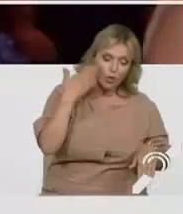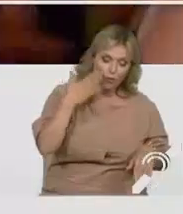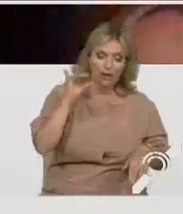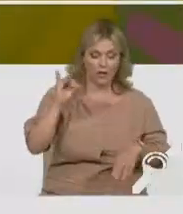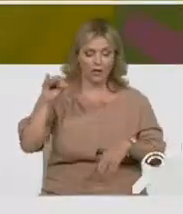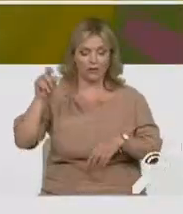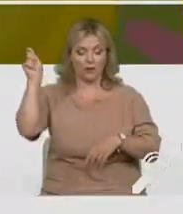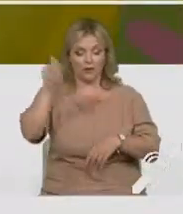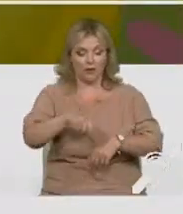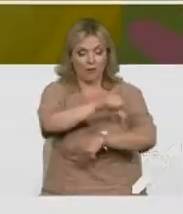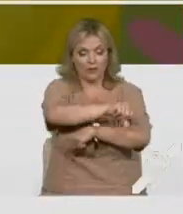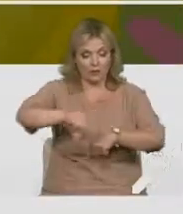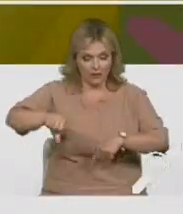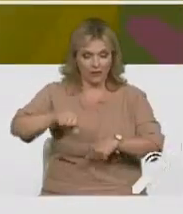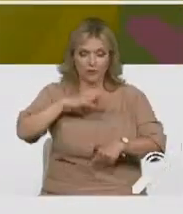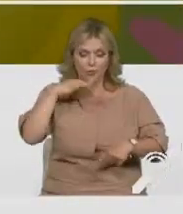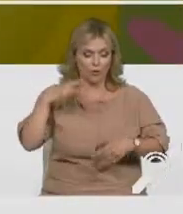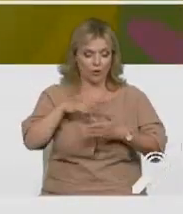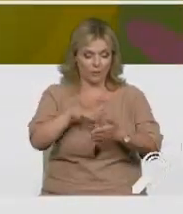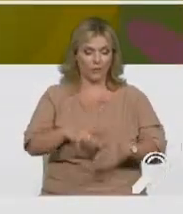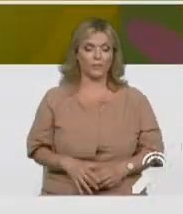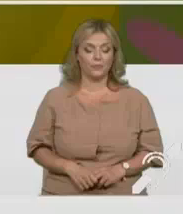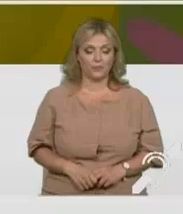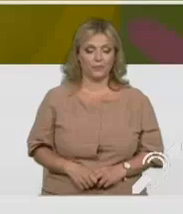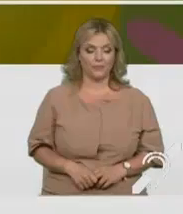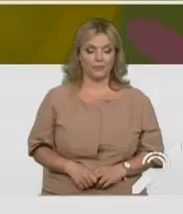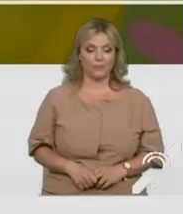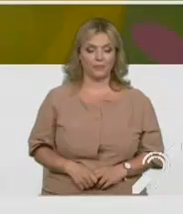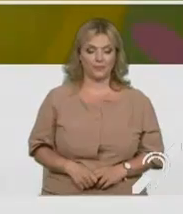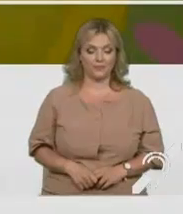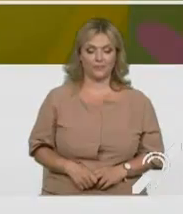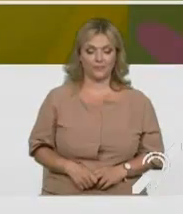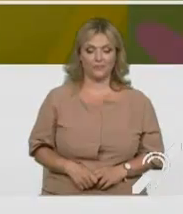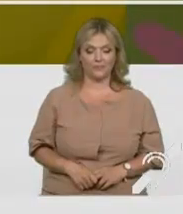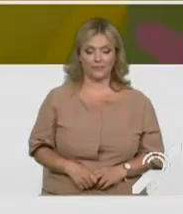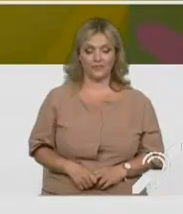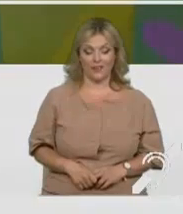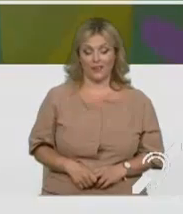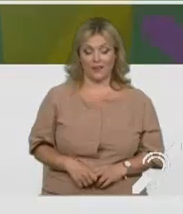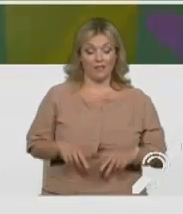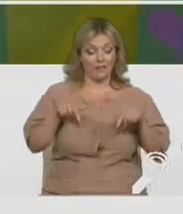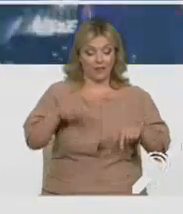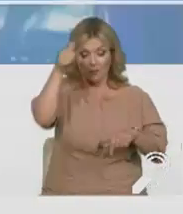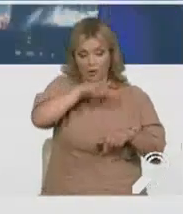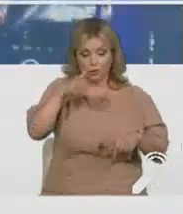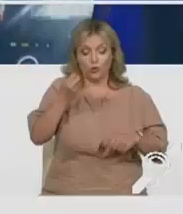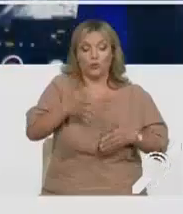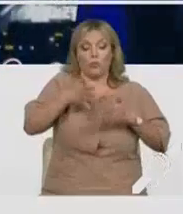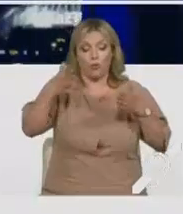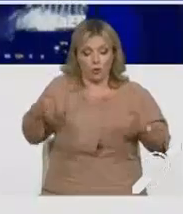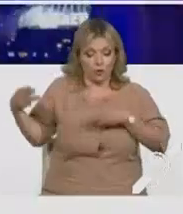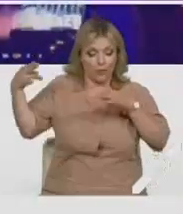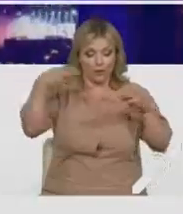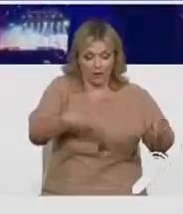ediție excepțională. Vom depăși cu siguranță cifrele de anul trecut și asta e o dovadă că festivalul Neversia este un festival iubit. În acest